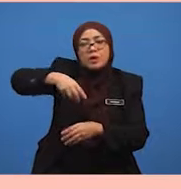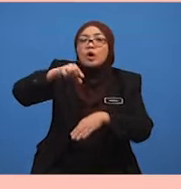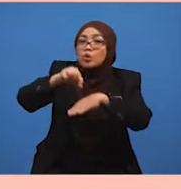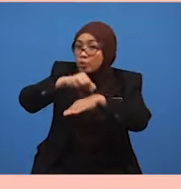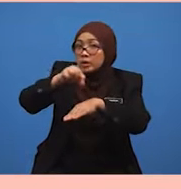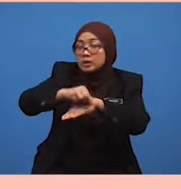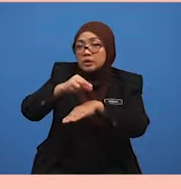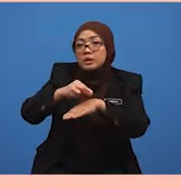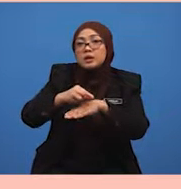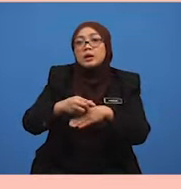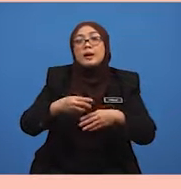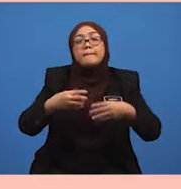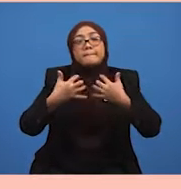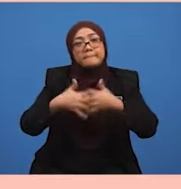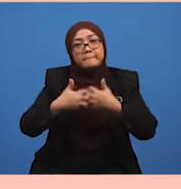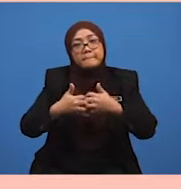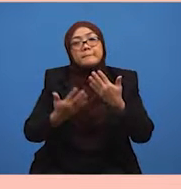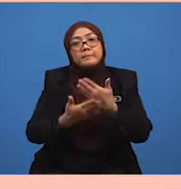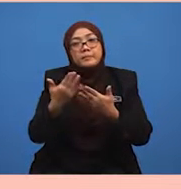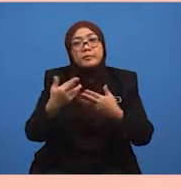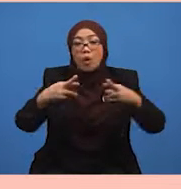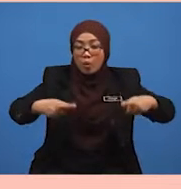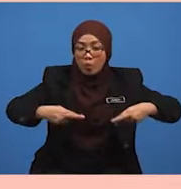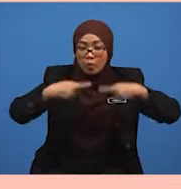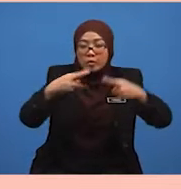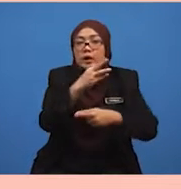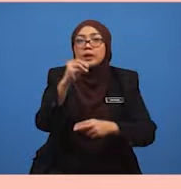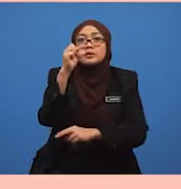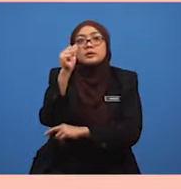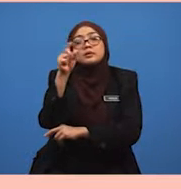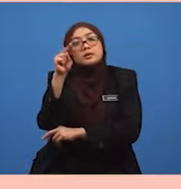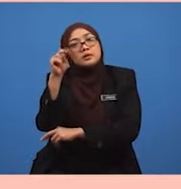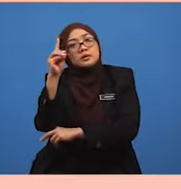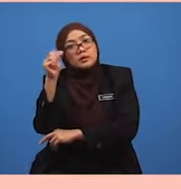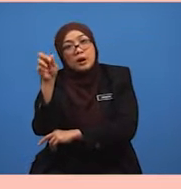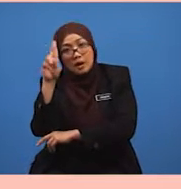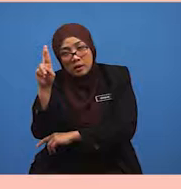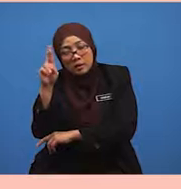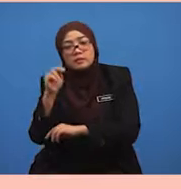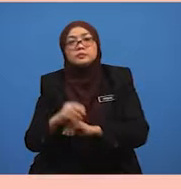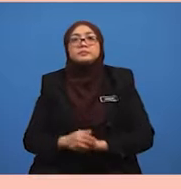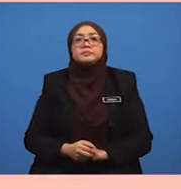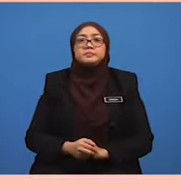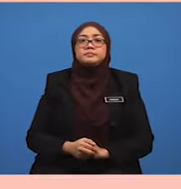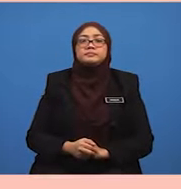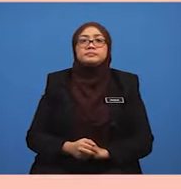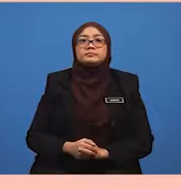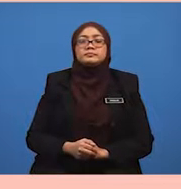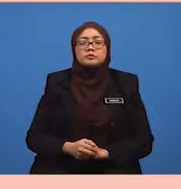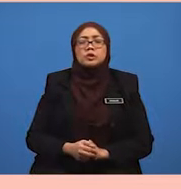ganda. Mudah saja, kan? Nampaknya kamu semua telah